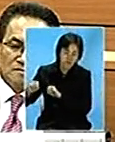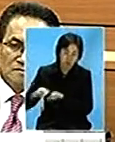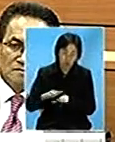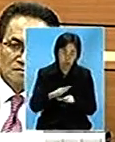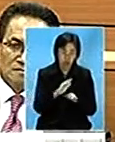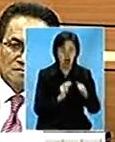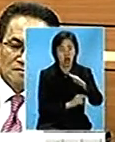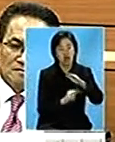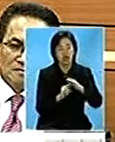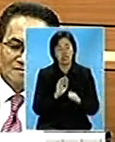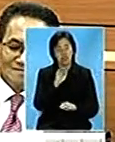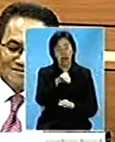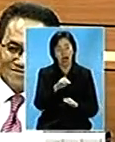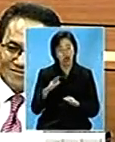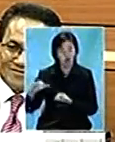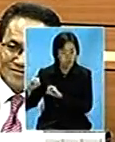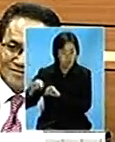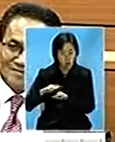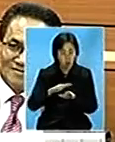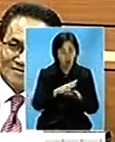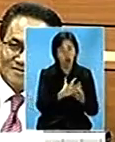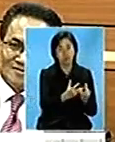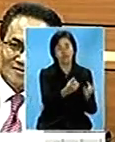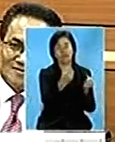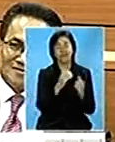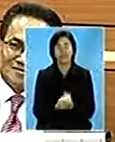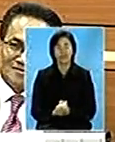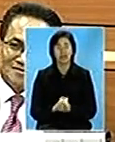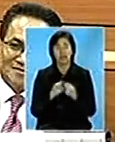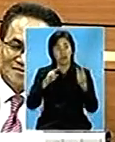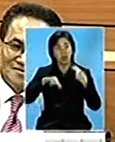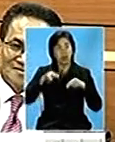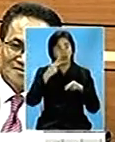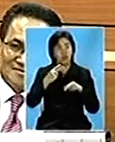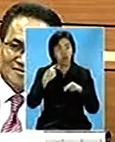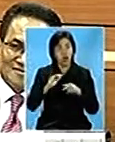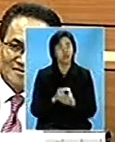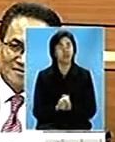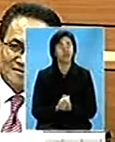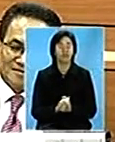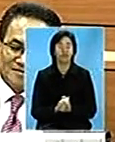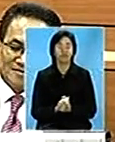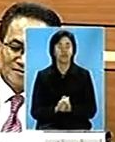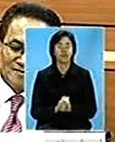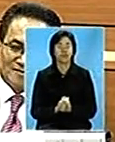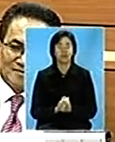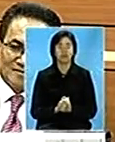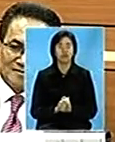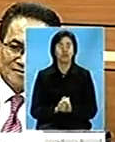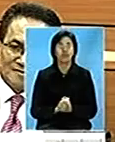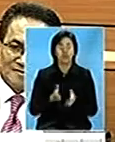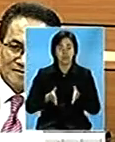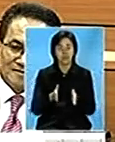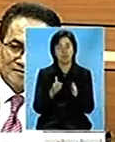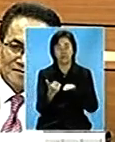าสะพานแห่งนี้หายไปเลยนะครับได้มีการตรวจสอบผลปรากฏว่าทางหลวงชนบ